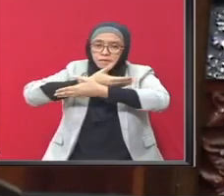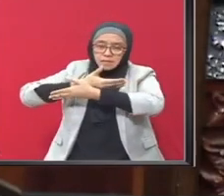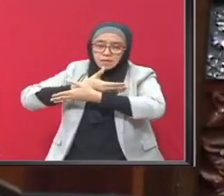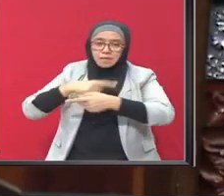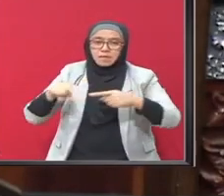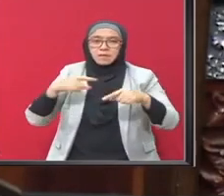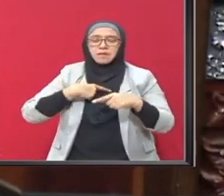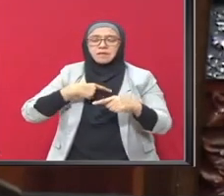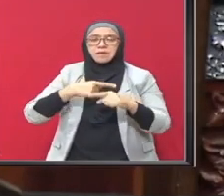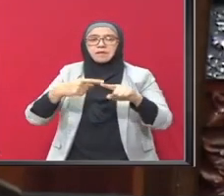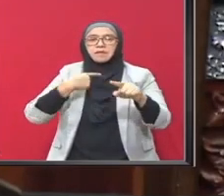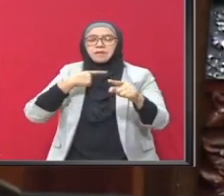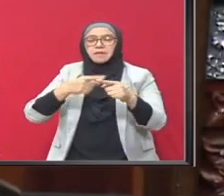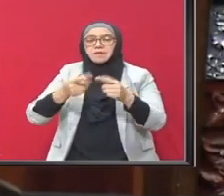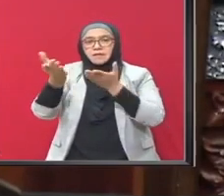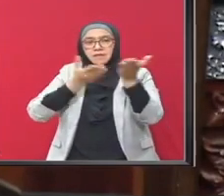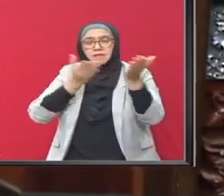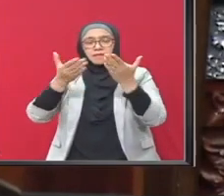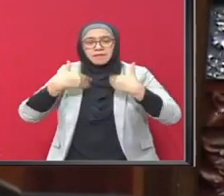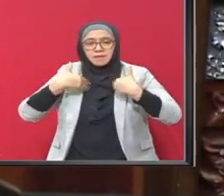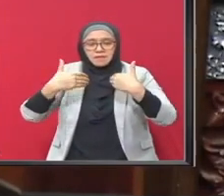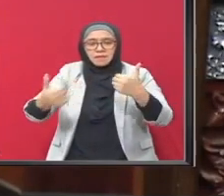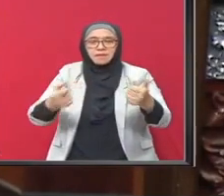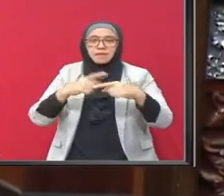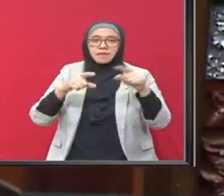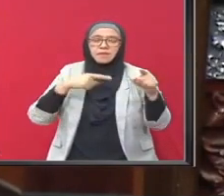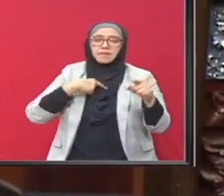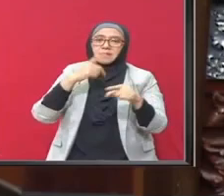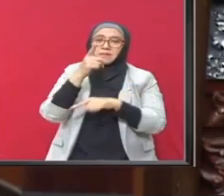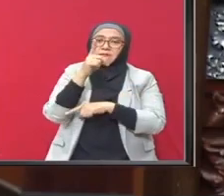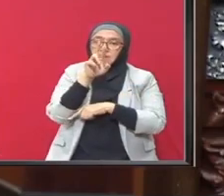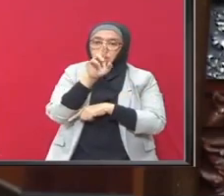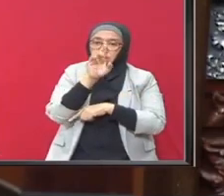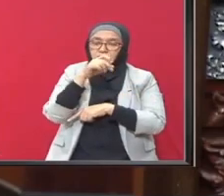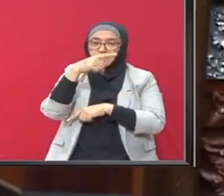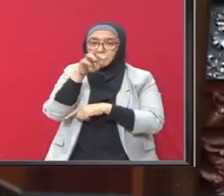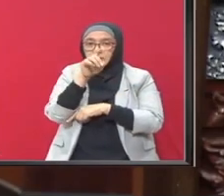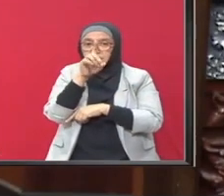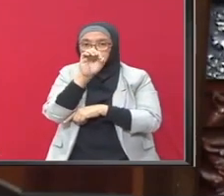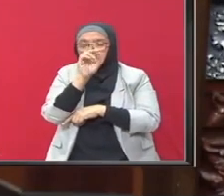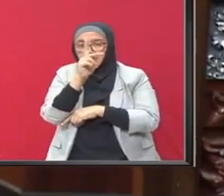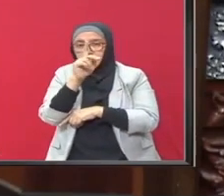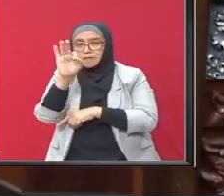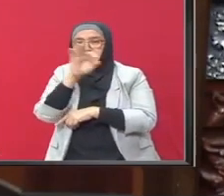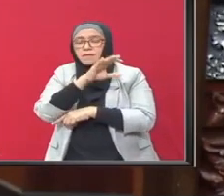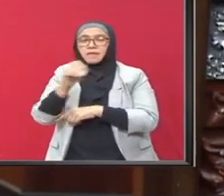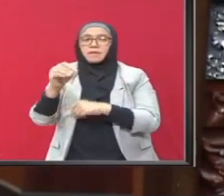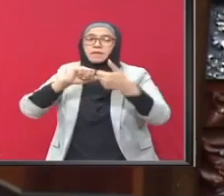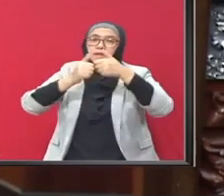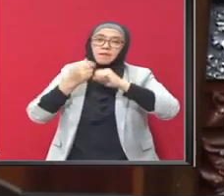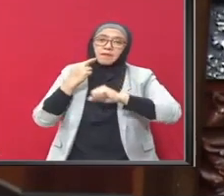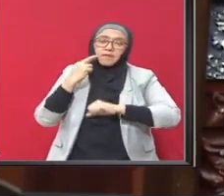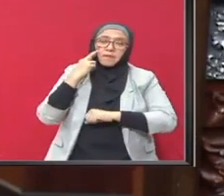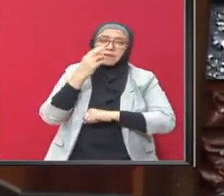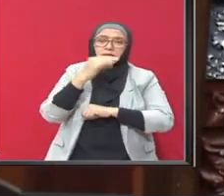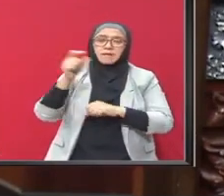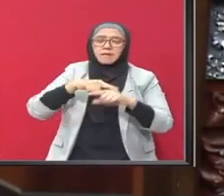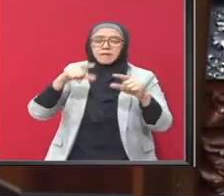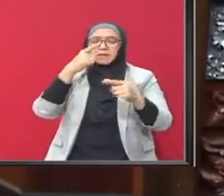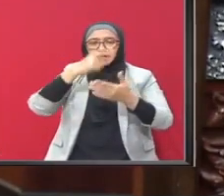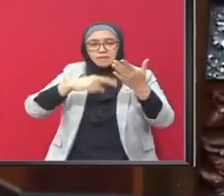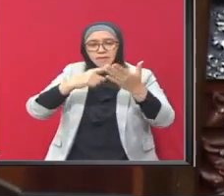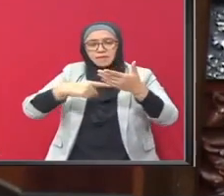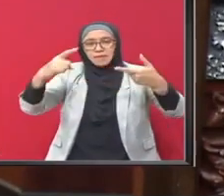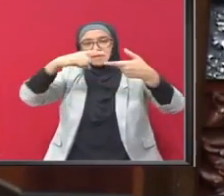dan sedatif dan masa remaja dan pekarangan melibatkan kumpulan Sasa teknik lebih kasih WhatsApp